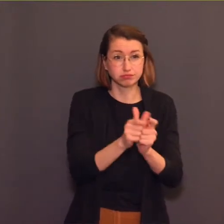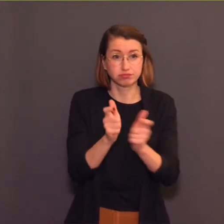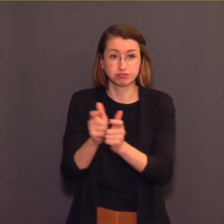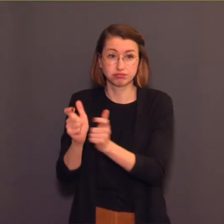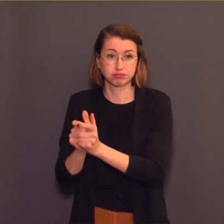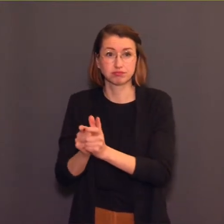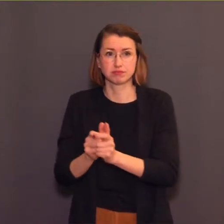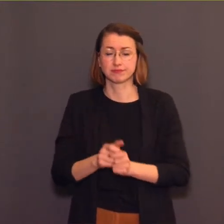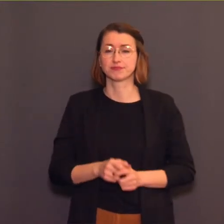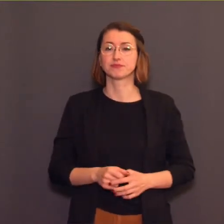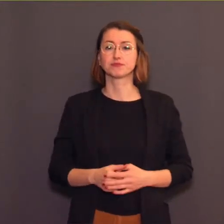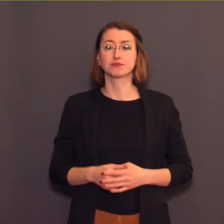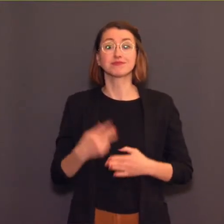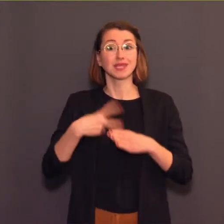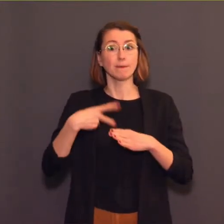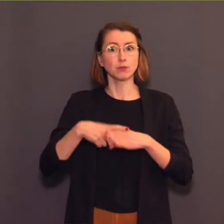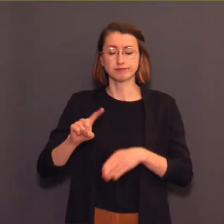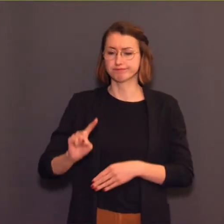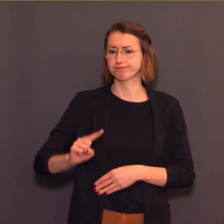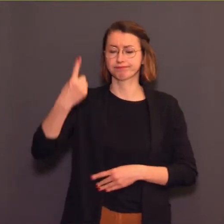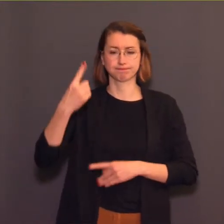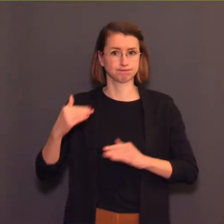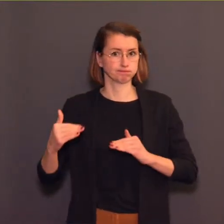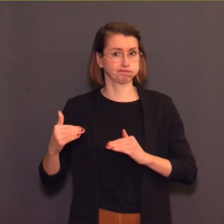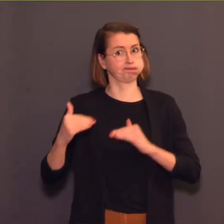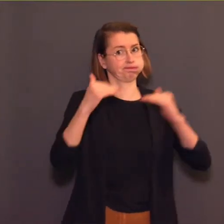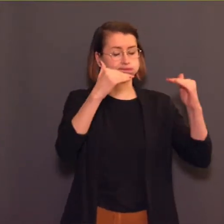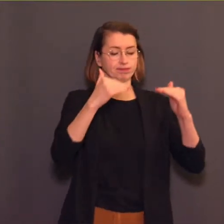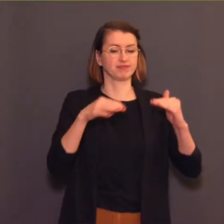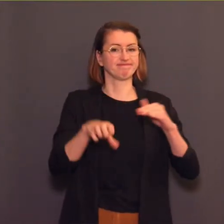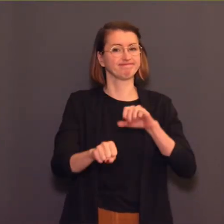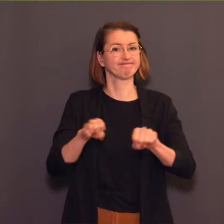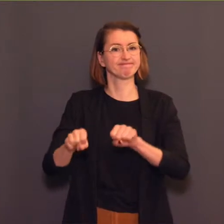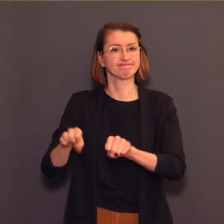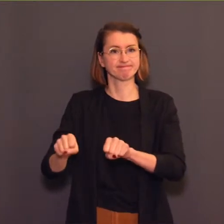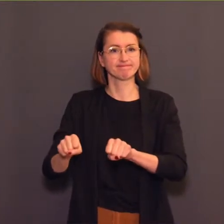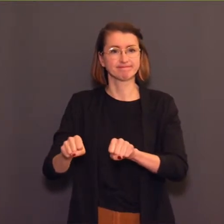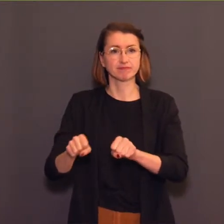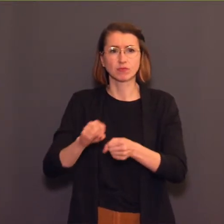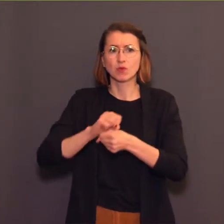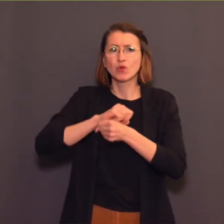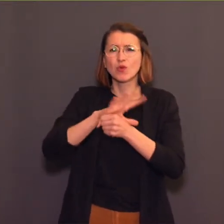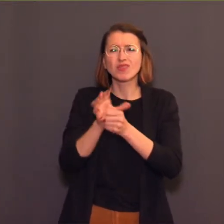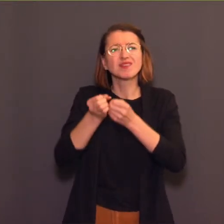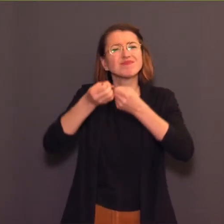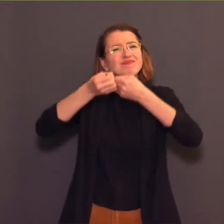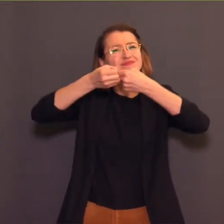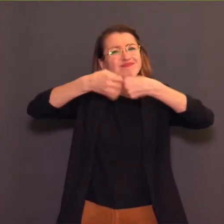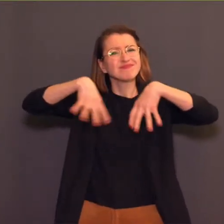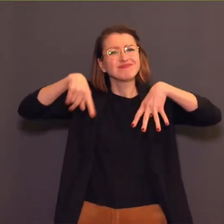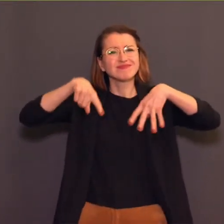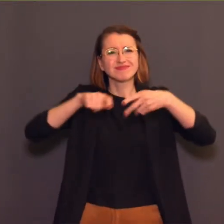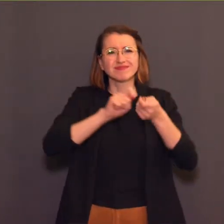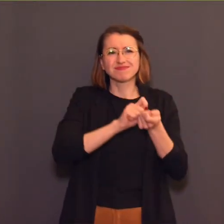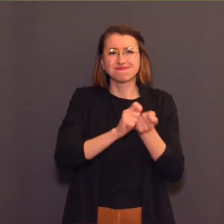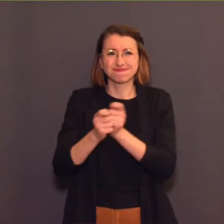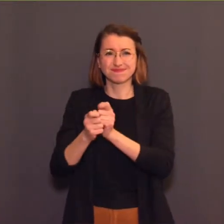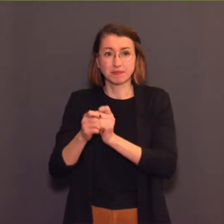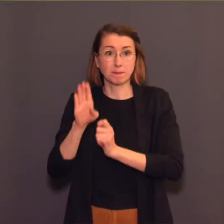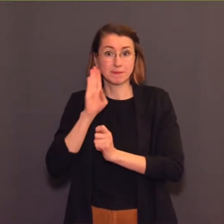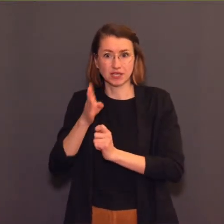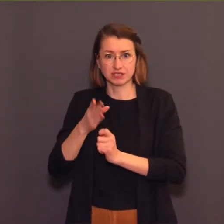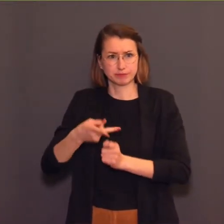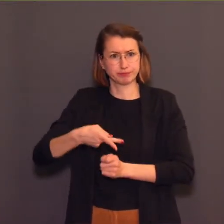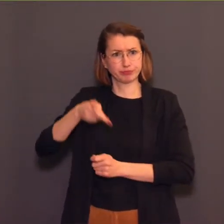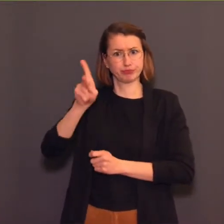Le type de souche qui atteint maintenant les personnes dans notre pays, c'est essentiellement ce qu'on appelait, ou ce qu'on appelle encore un peu